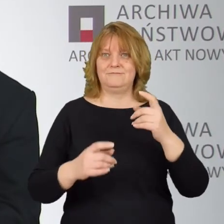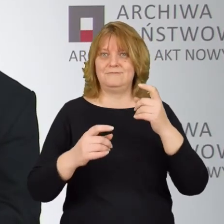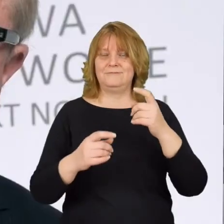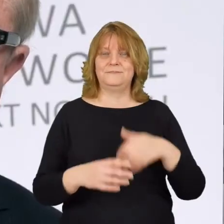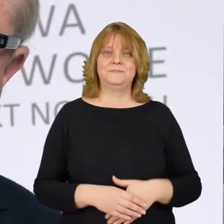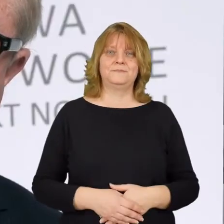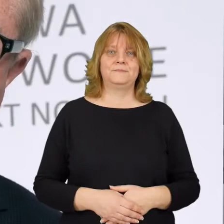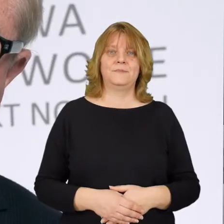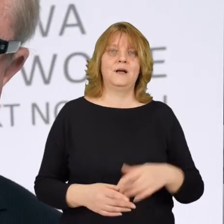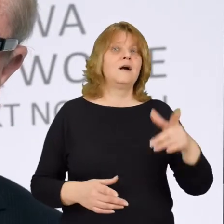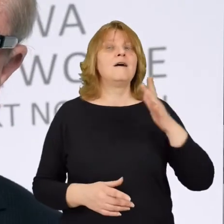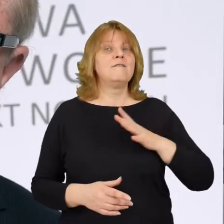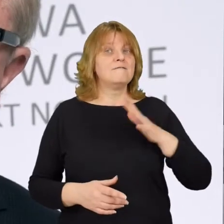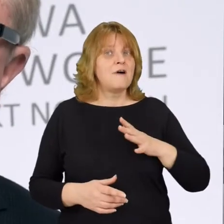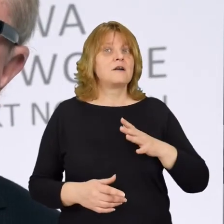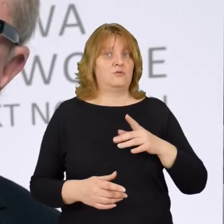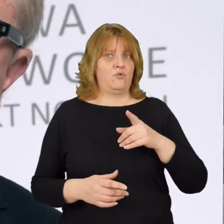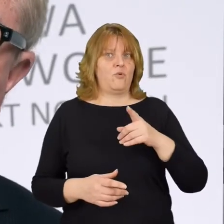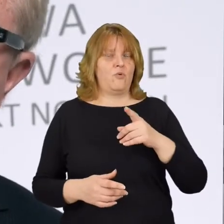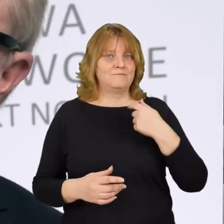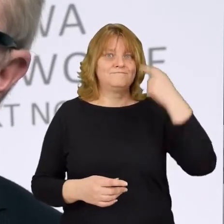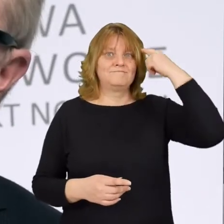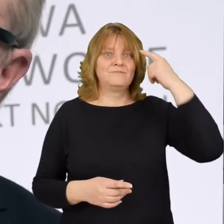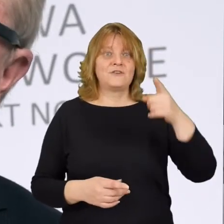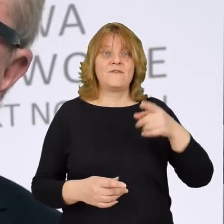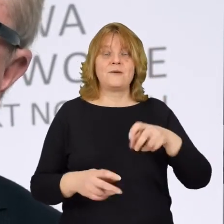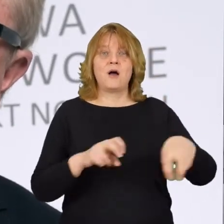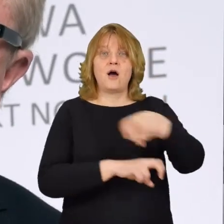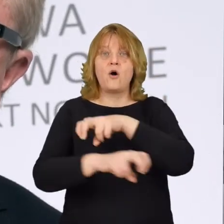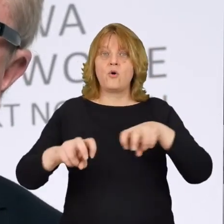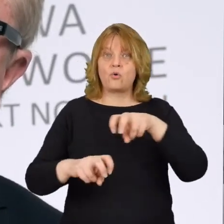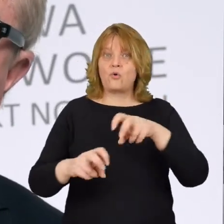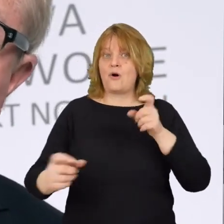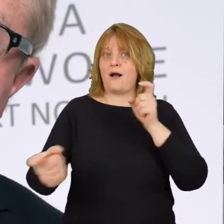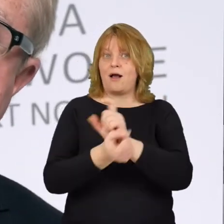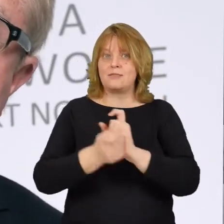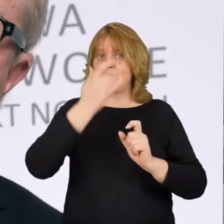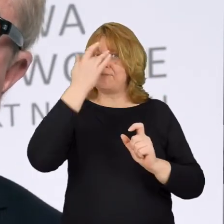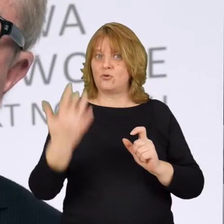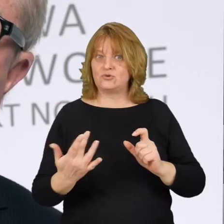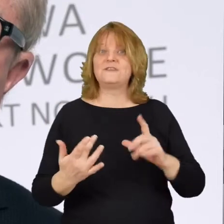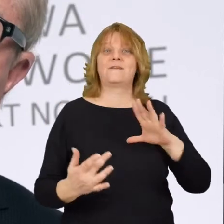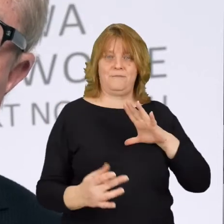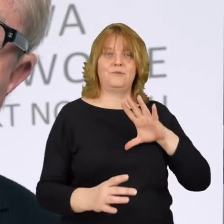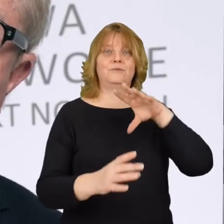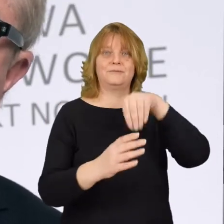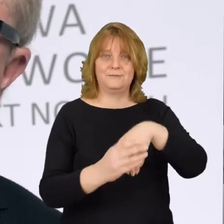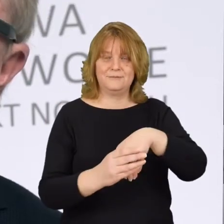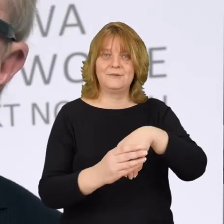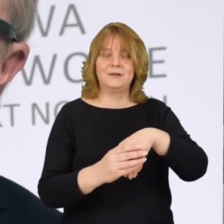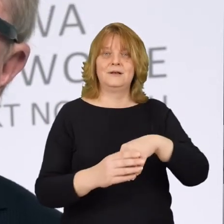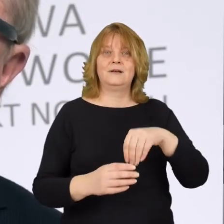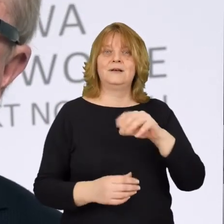społeczno-państwowym. I warto powiedzieć, że w tym ruchu Ligi Antybolszewickiej między innymi uczestniczył późniejszy